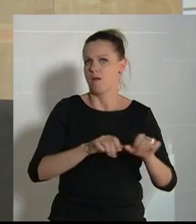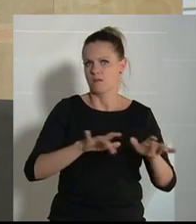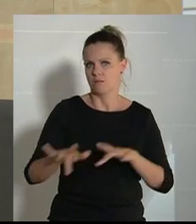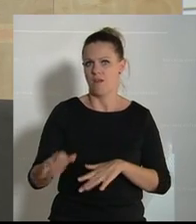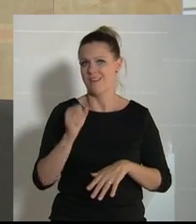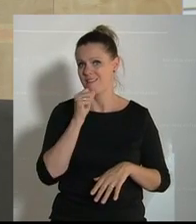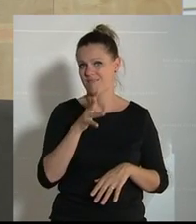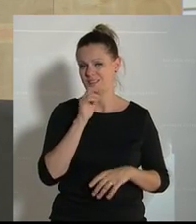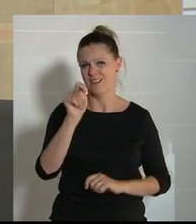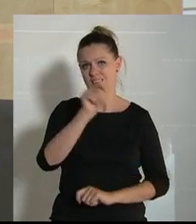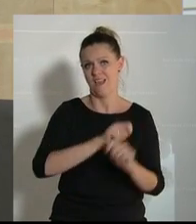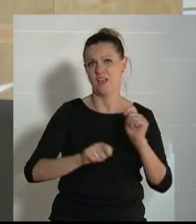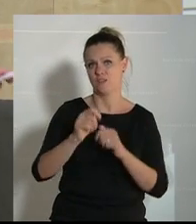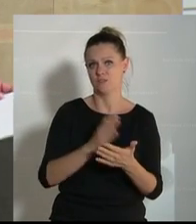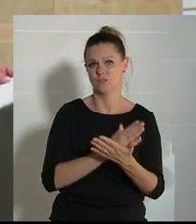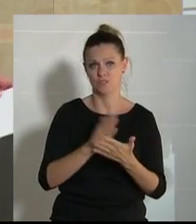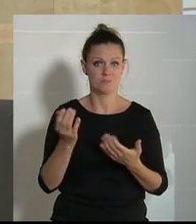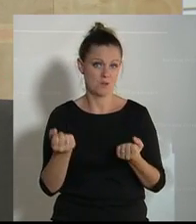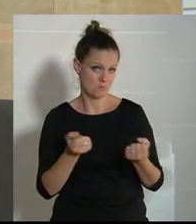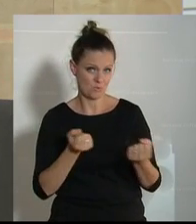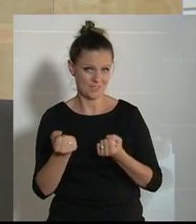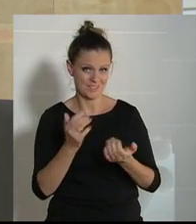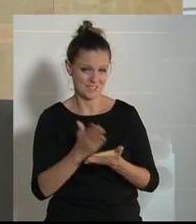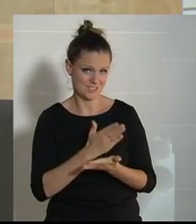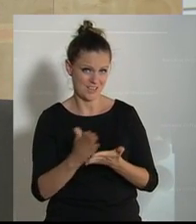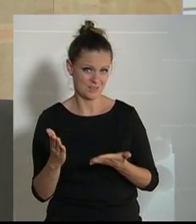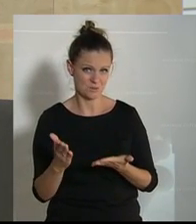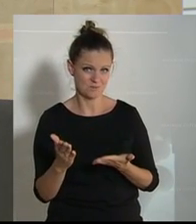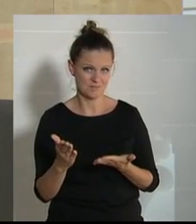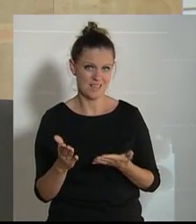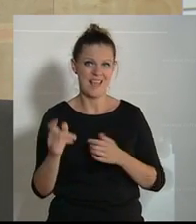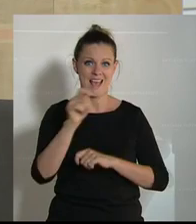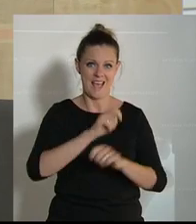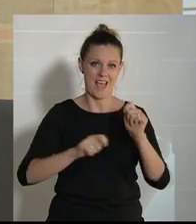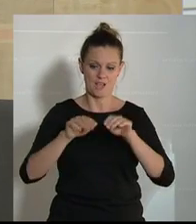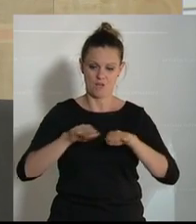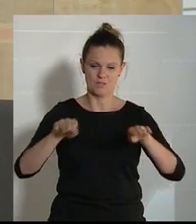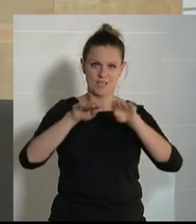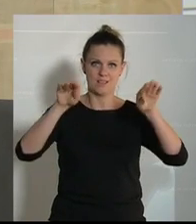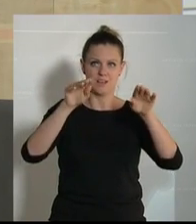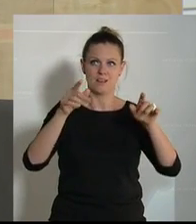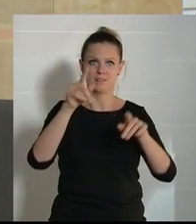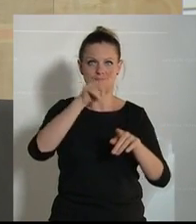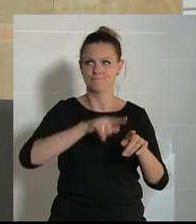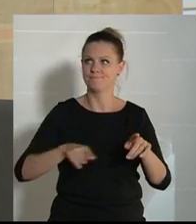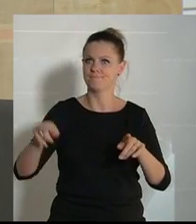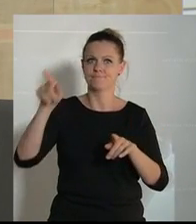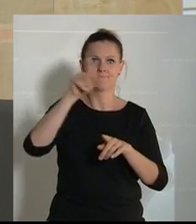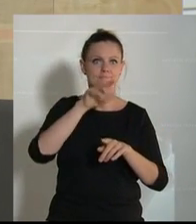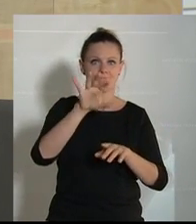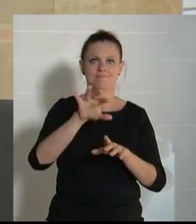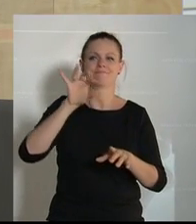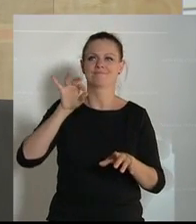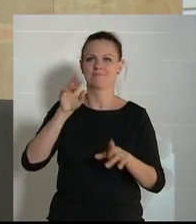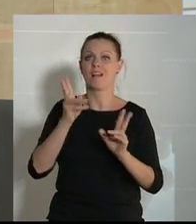mit der tagtäglichen Einkaufsentscheidung, eine politische Entscheidung, jeden Tag vor dem Einkaufsregal. Aber die kann ich nur dann